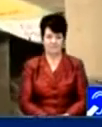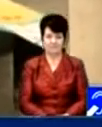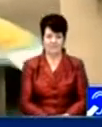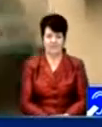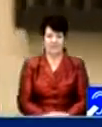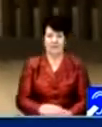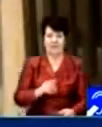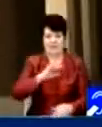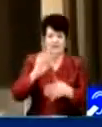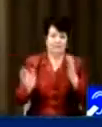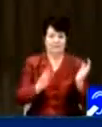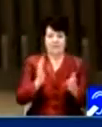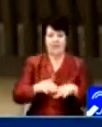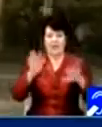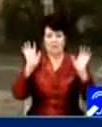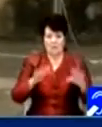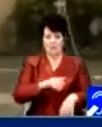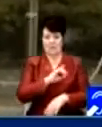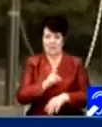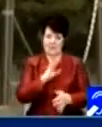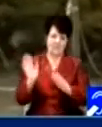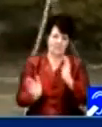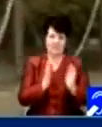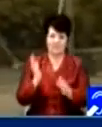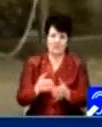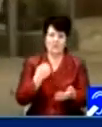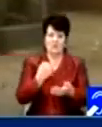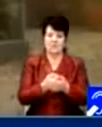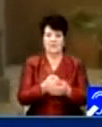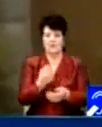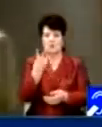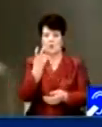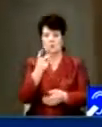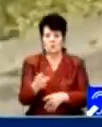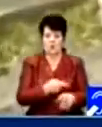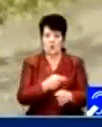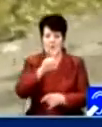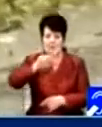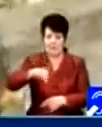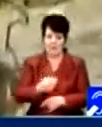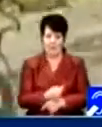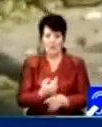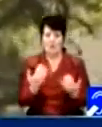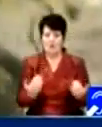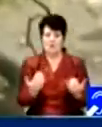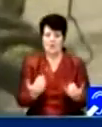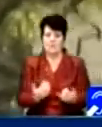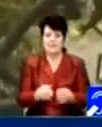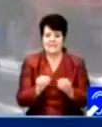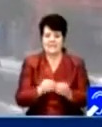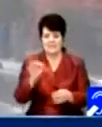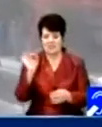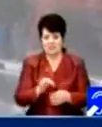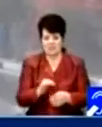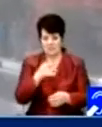Ciclonul Javi a dus ploi torențiale și vânt puternic. Viteza ajunge la 200 de km pe oră. Deocamdată este afectat doar vestul arhipelagului